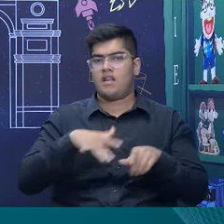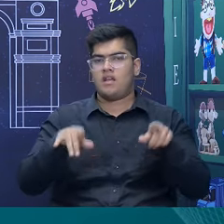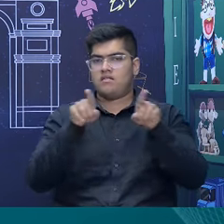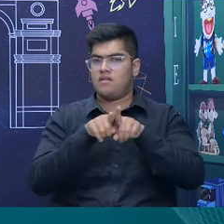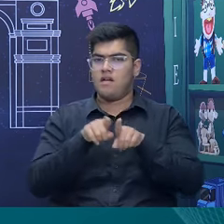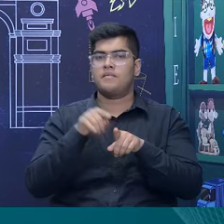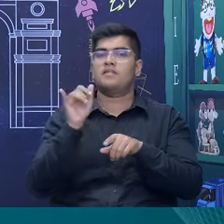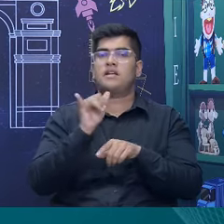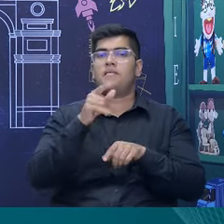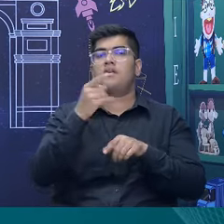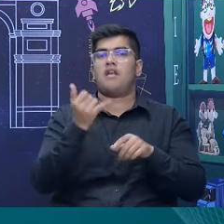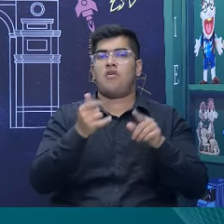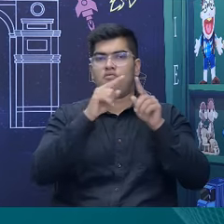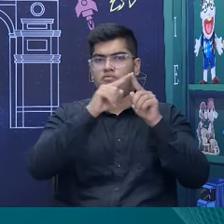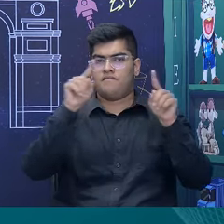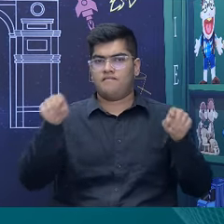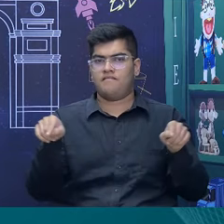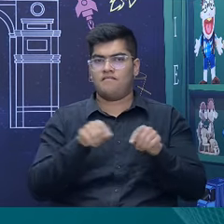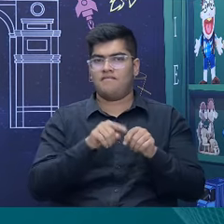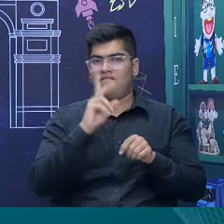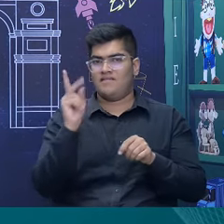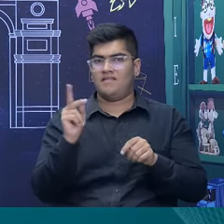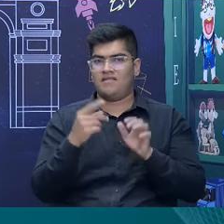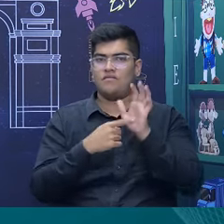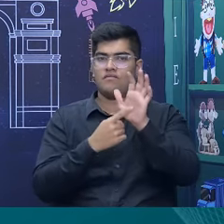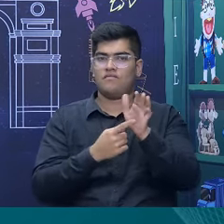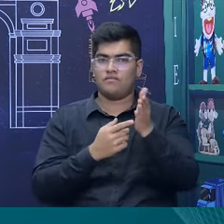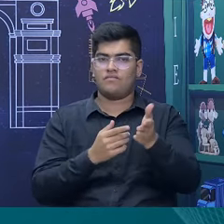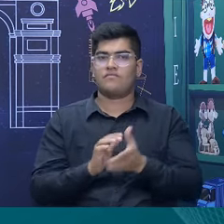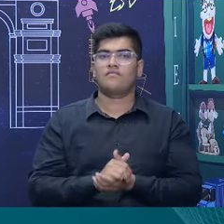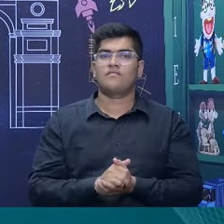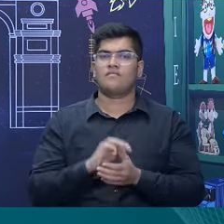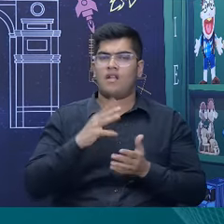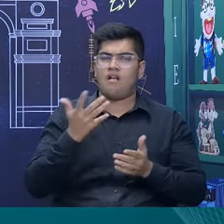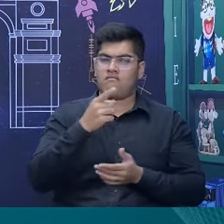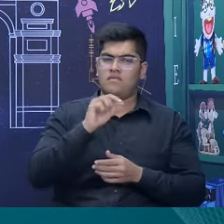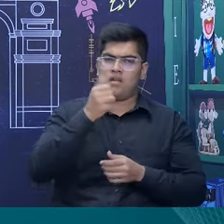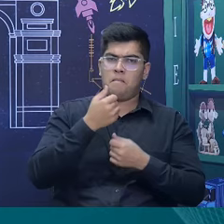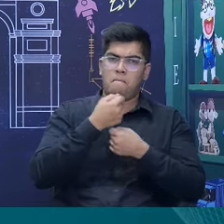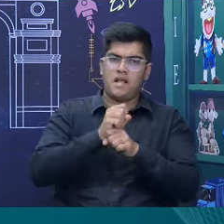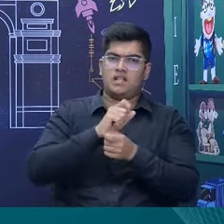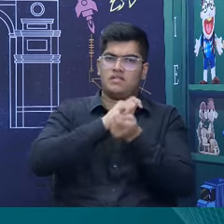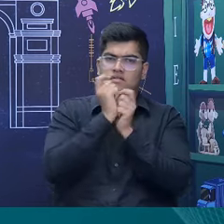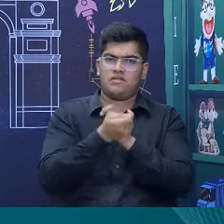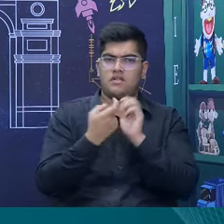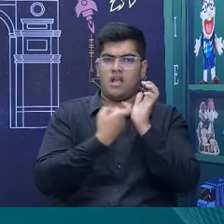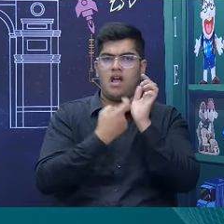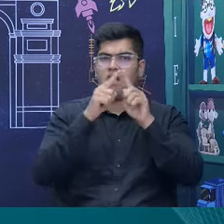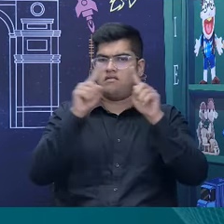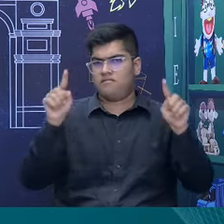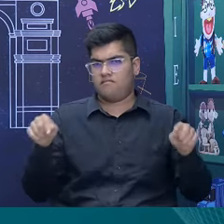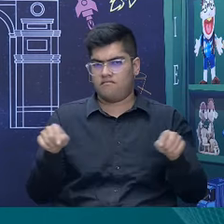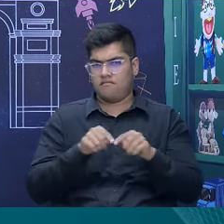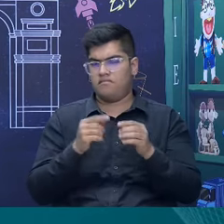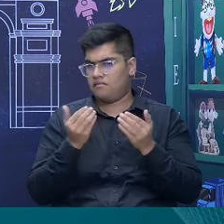पैरेललोग्राम के साथ कुछ करके देखते हैं कि क्या क्या यह रेक्टेंगल बन सकता है क्या हम इसे रेक्टेंगल में कन्वर्ट कर सकते